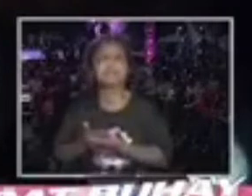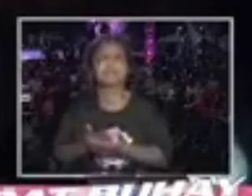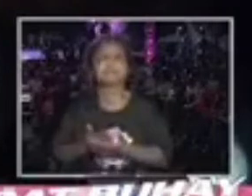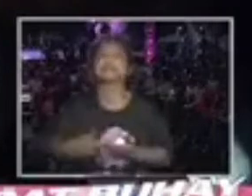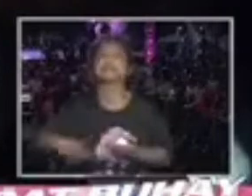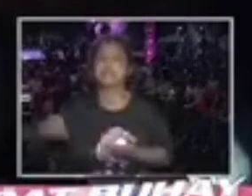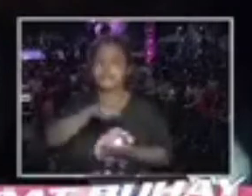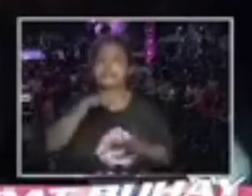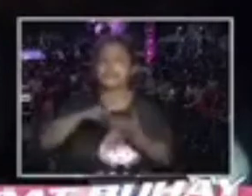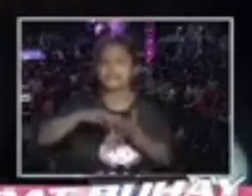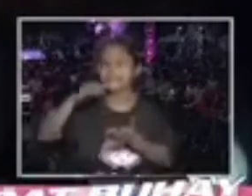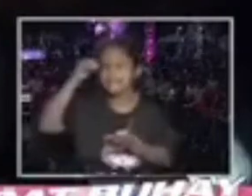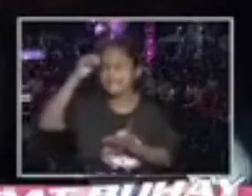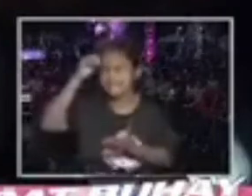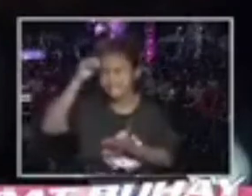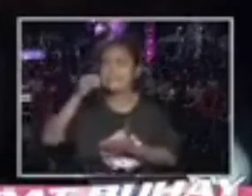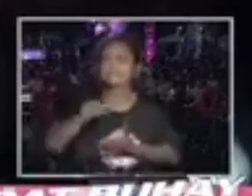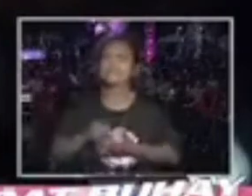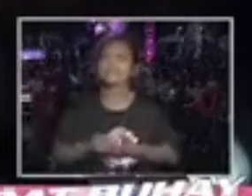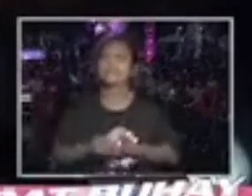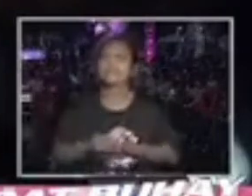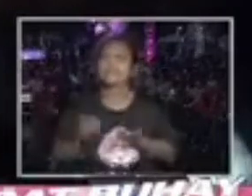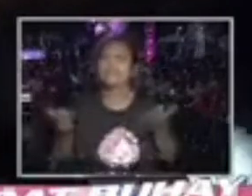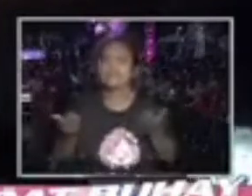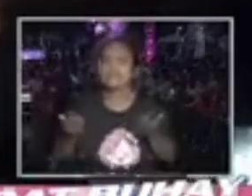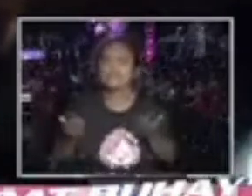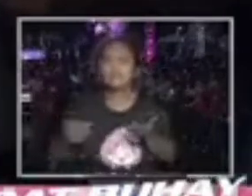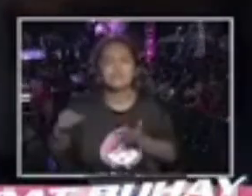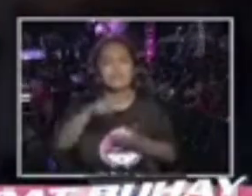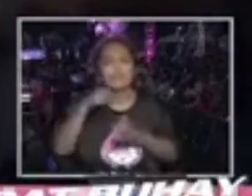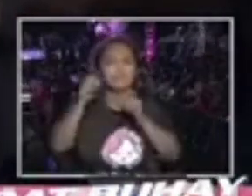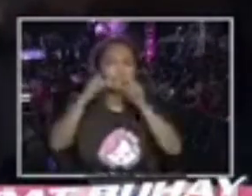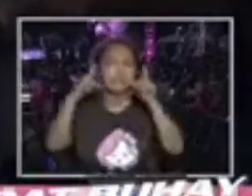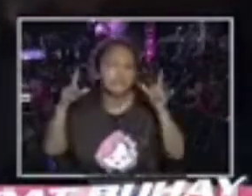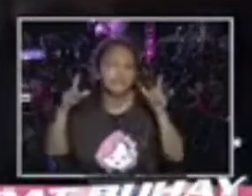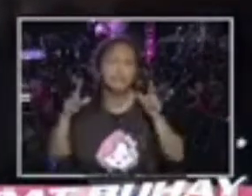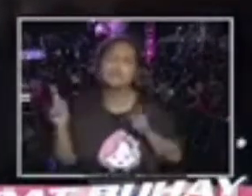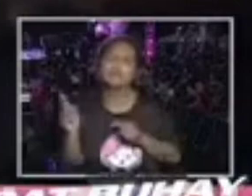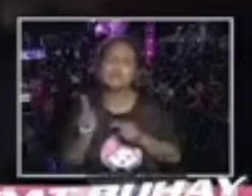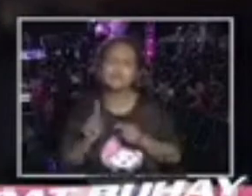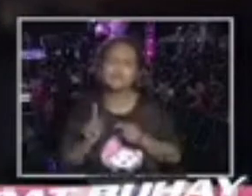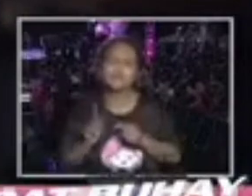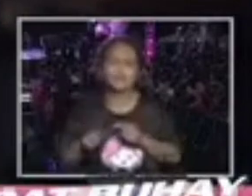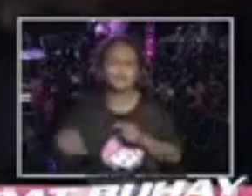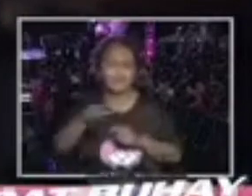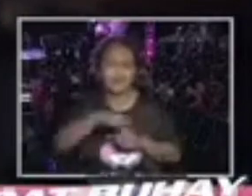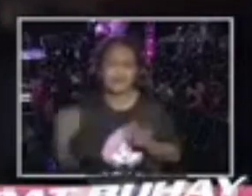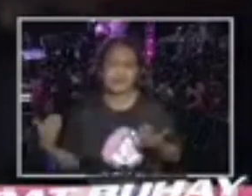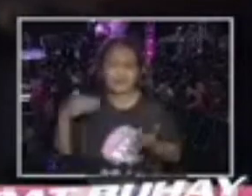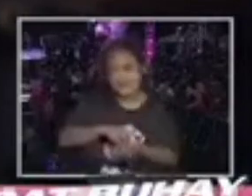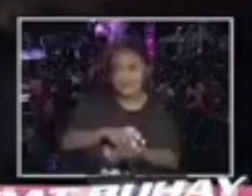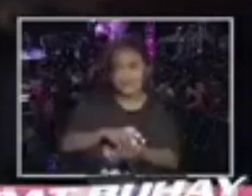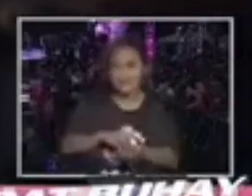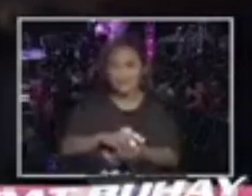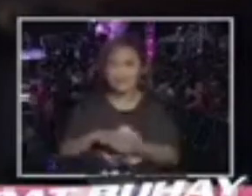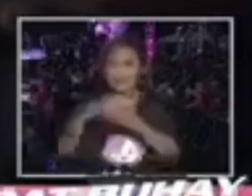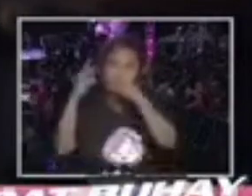Natutuhan natin ang minsan nang namulat, hinding-hindi na ulit